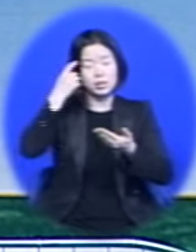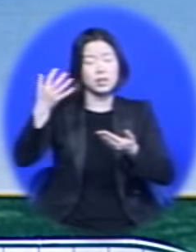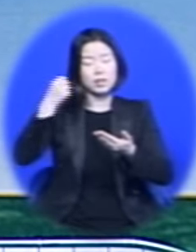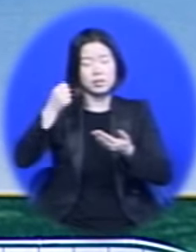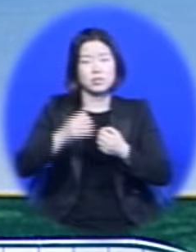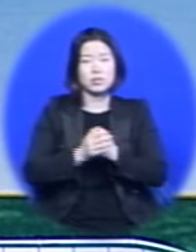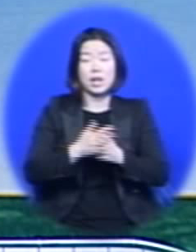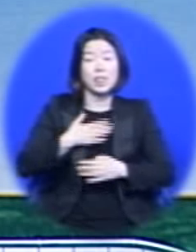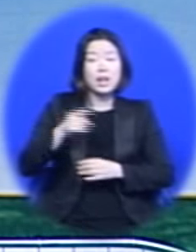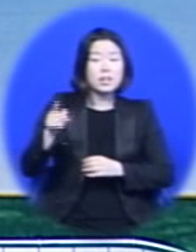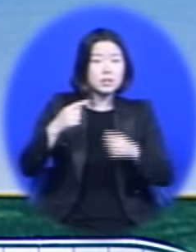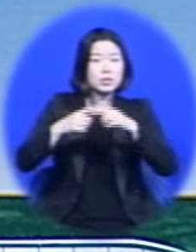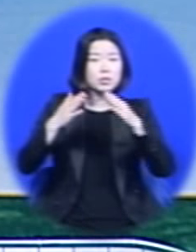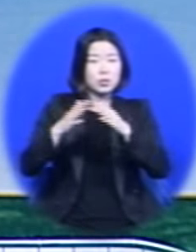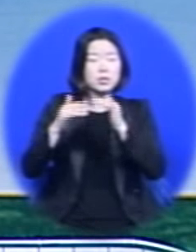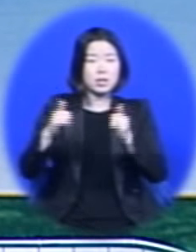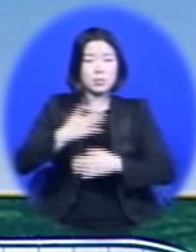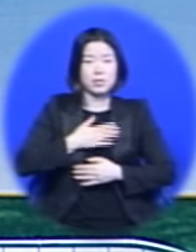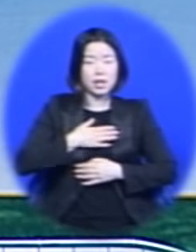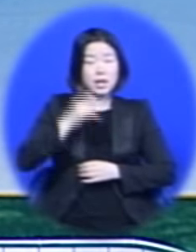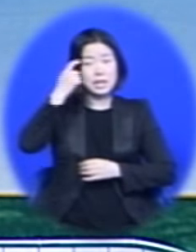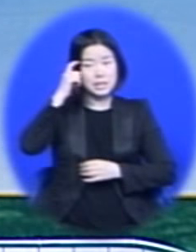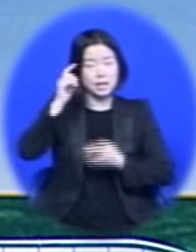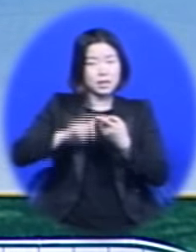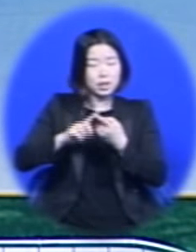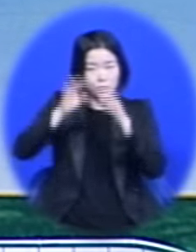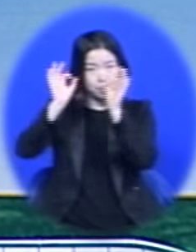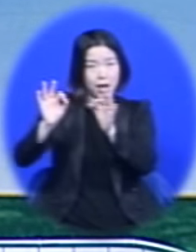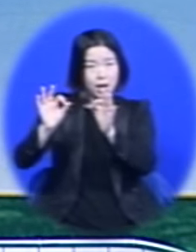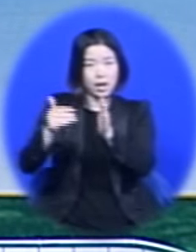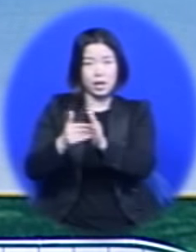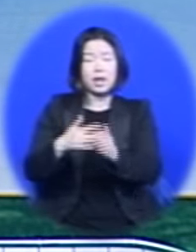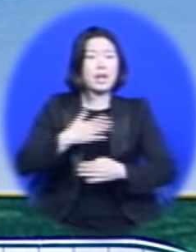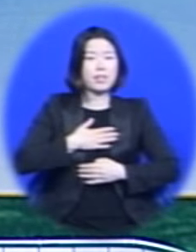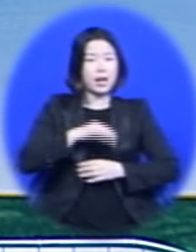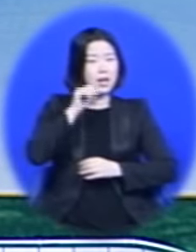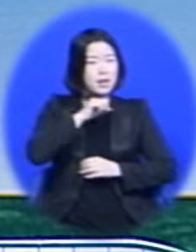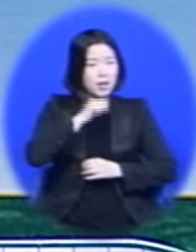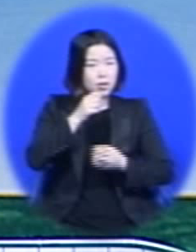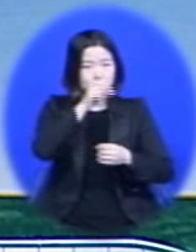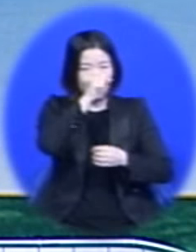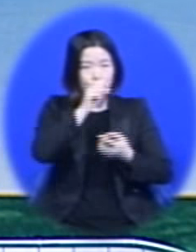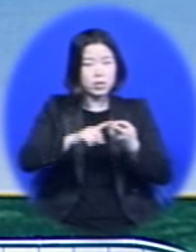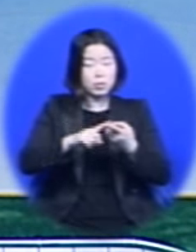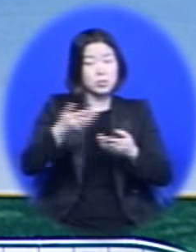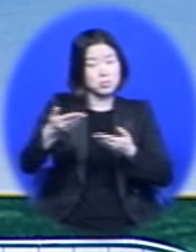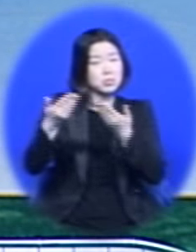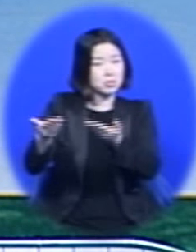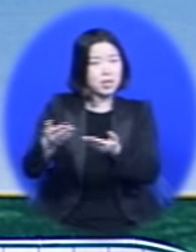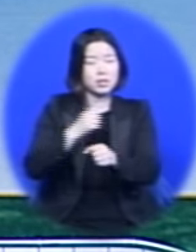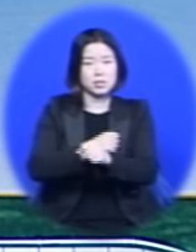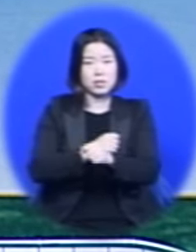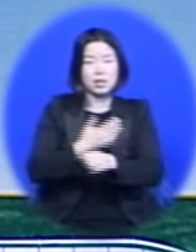나는 그 교인을 나의 가치관으로 보았습니다. 나의 취향대로 그분을 대했습니다.